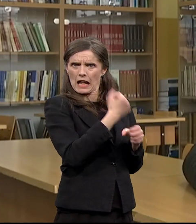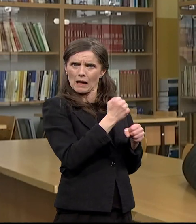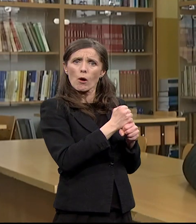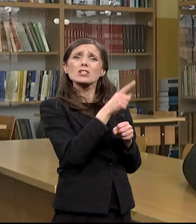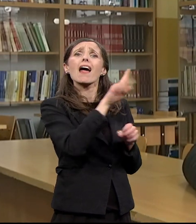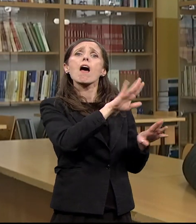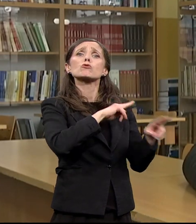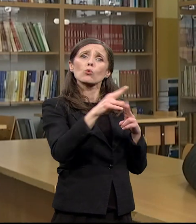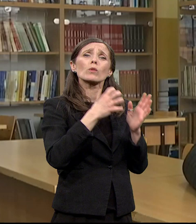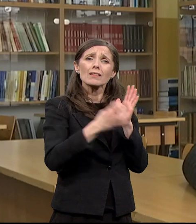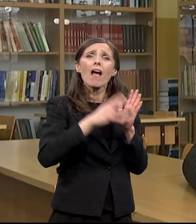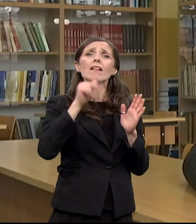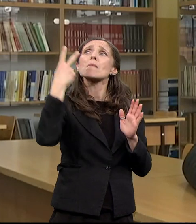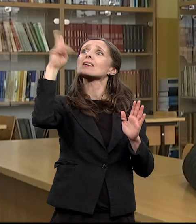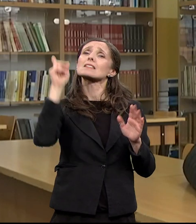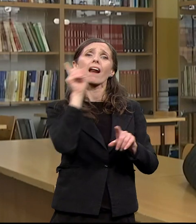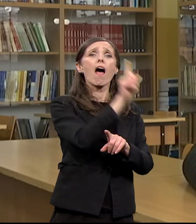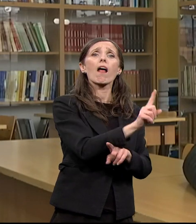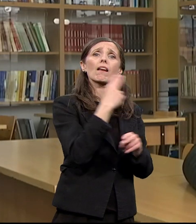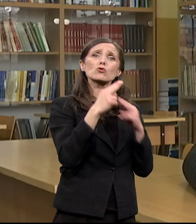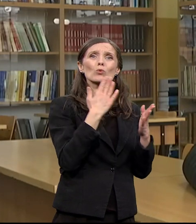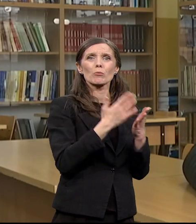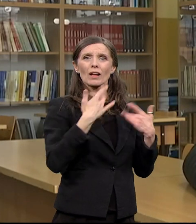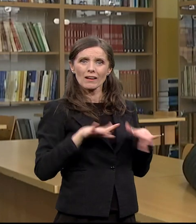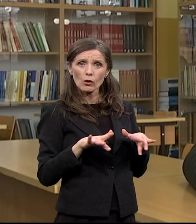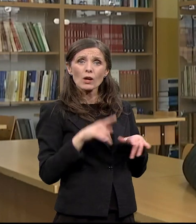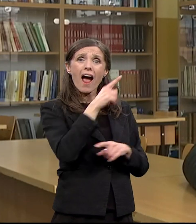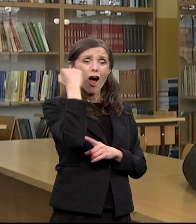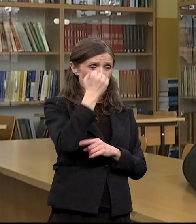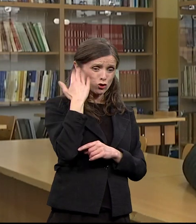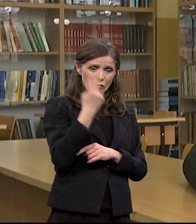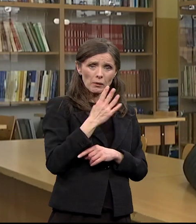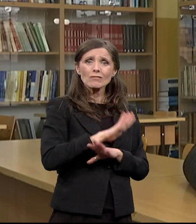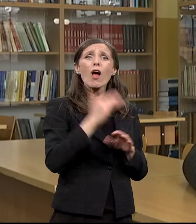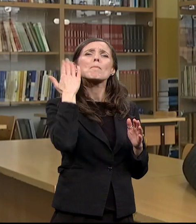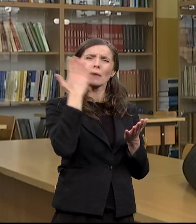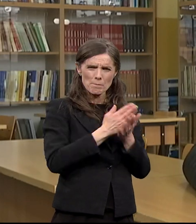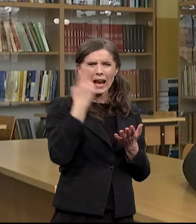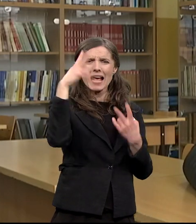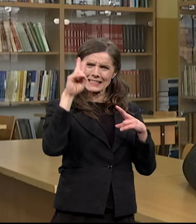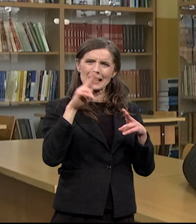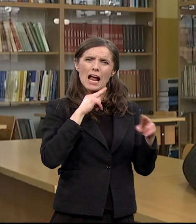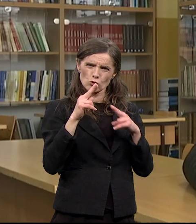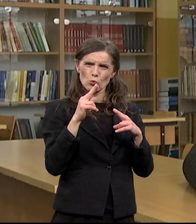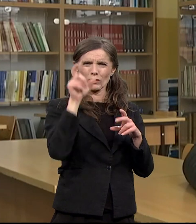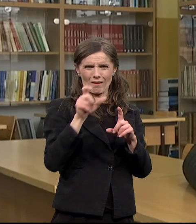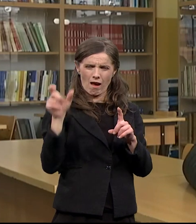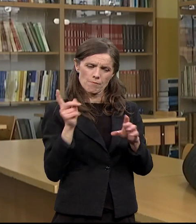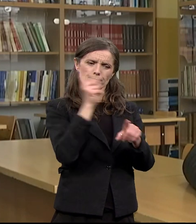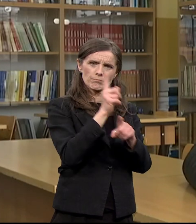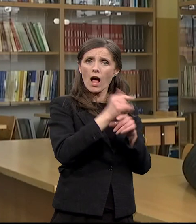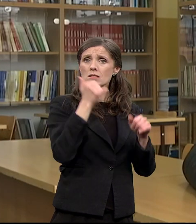Metohija u njihovom takozvanom Ustavnom sudu od pre 3 godine nema ni jednog sudiju stranca, iako to, kao što znamo, ni prema